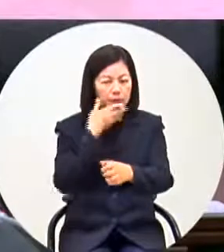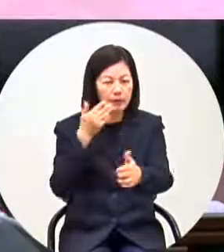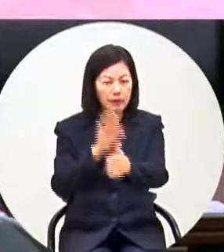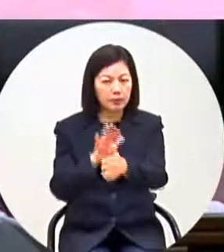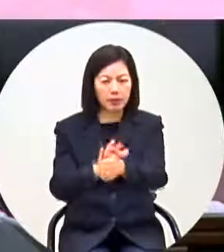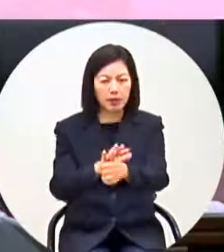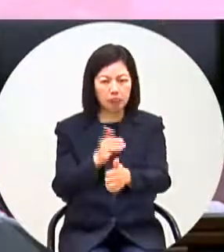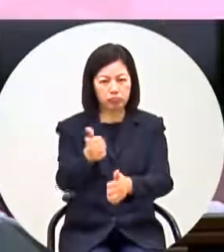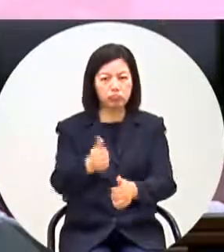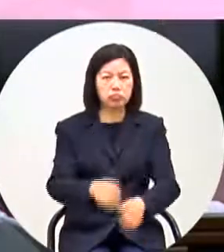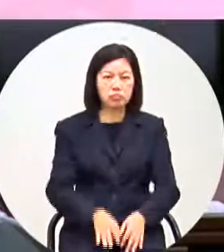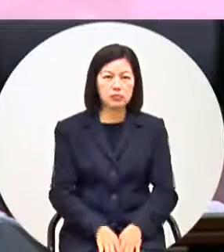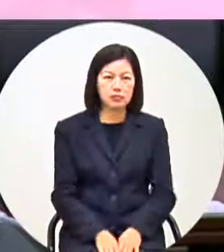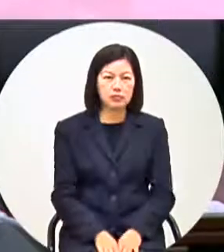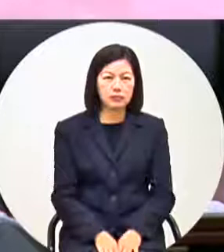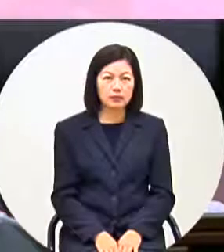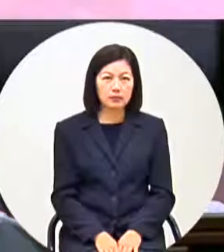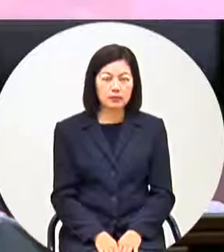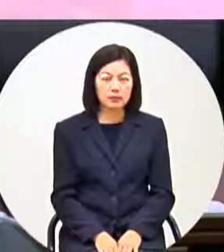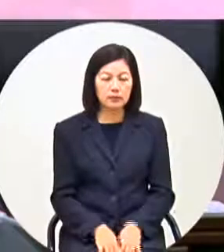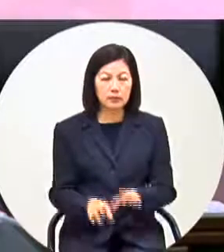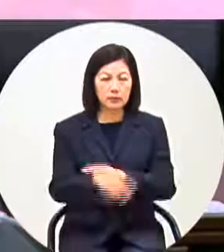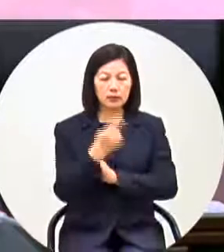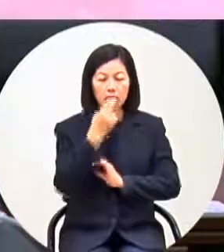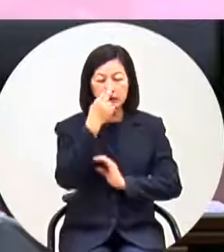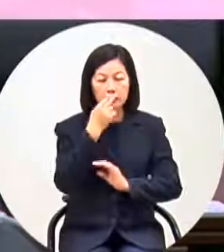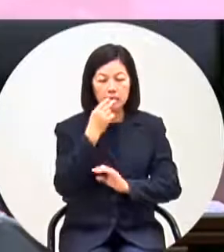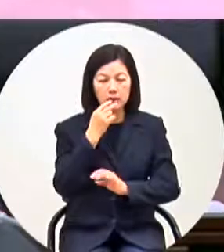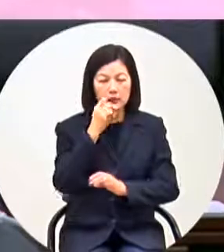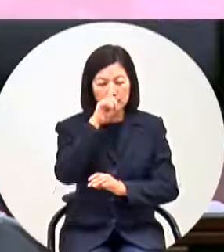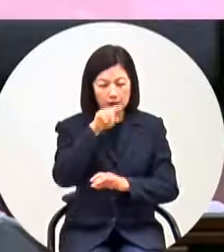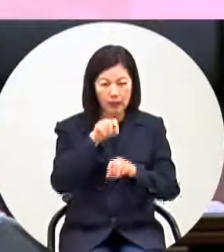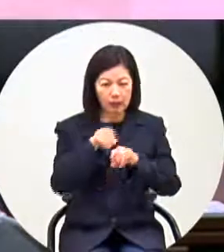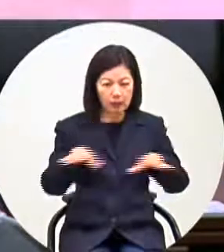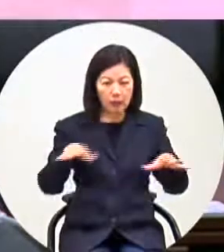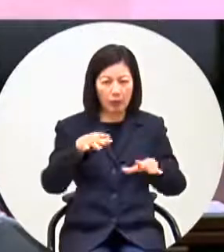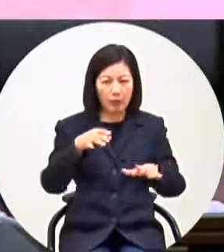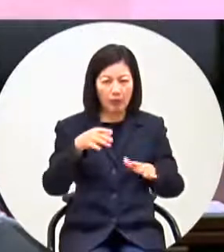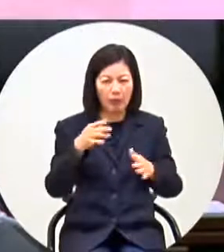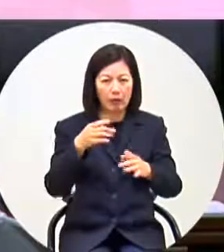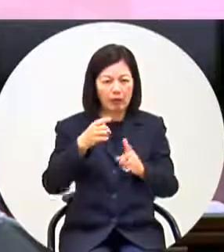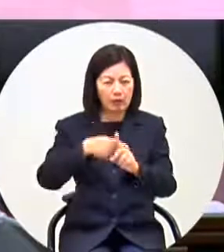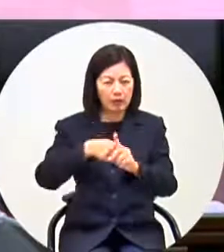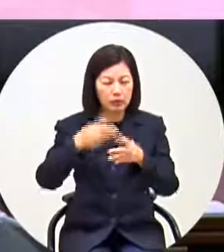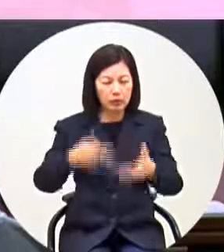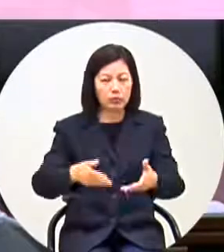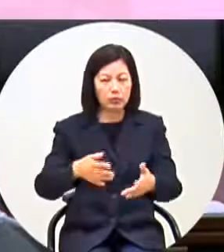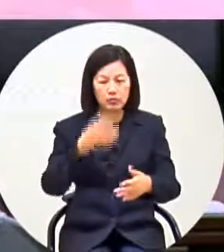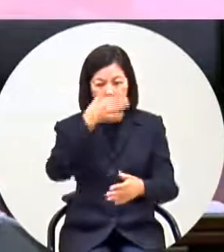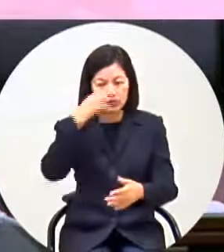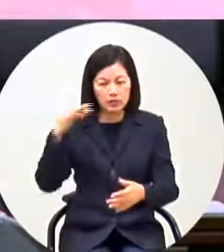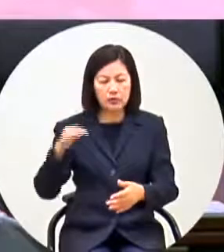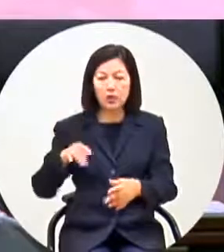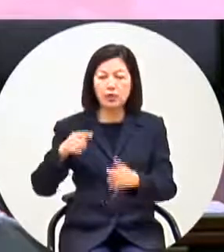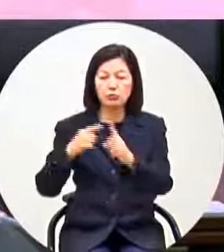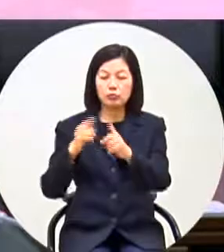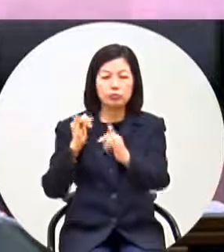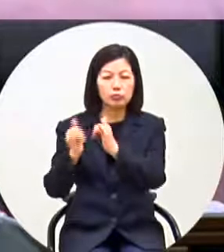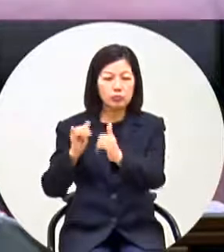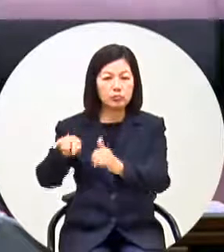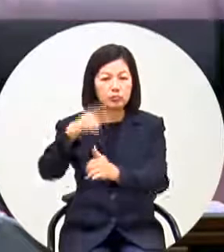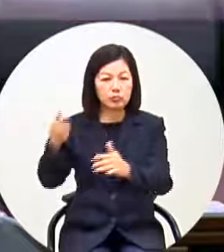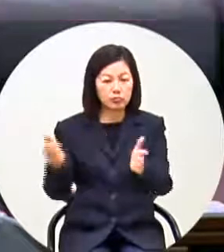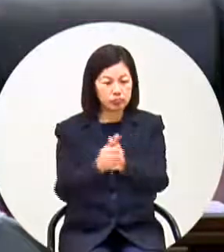我们空污严重的凤山哦，民众可以免费来搭乘大众的运输，所以在短期